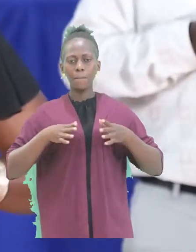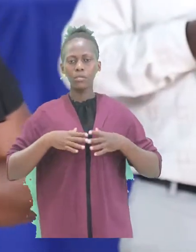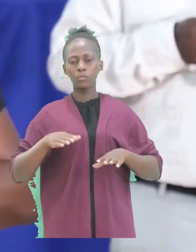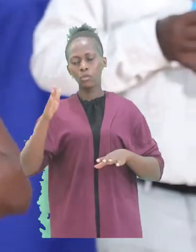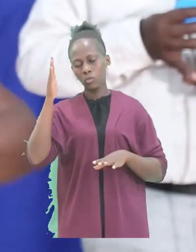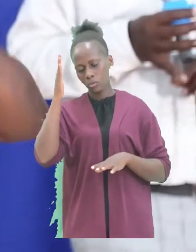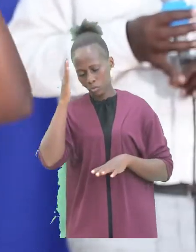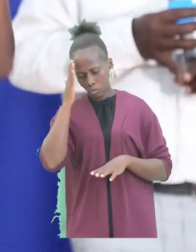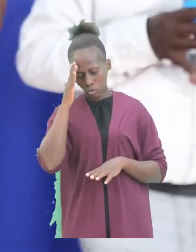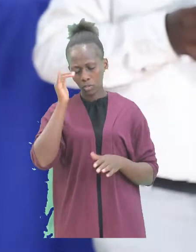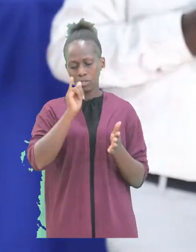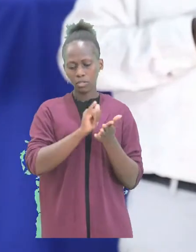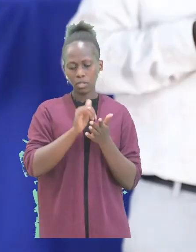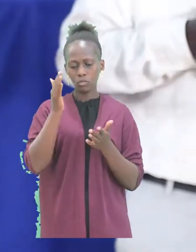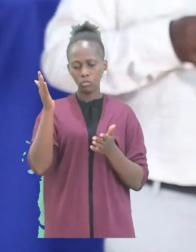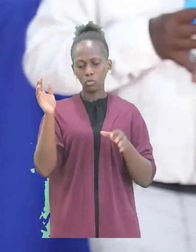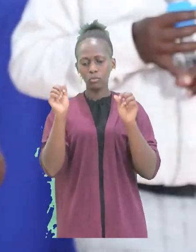naijulikane wewe